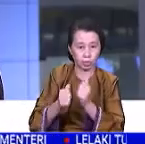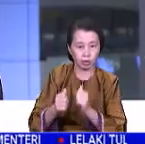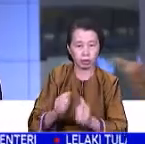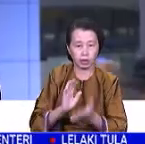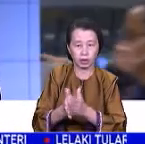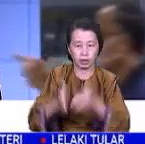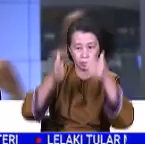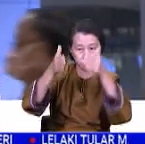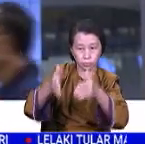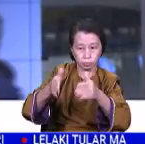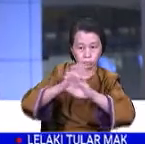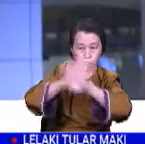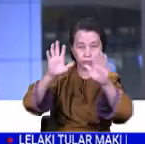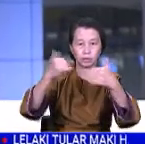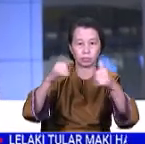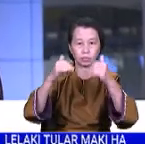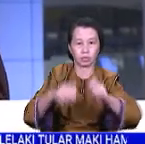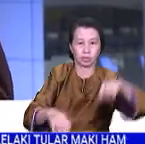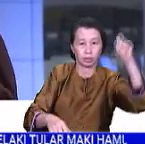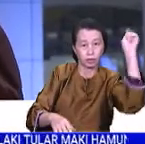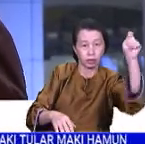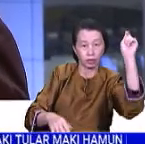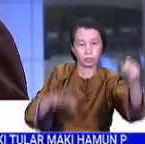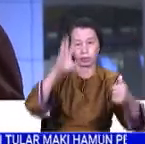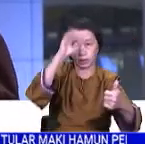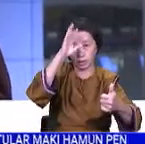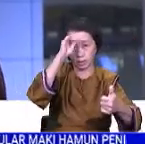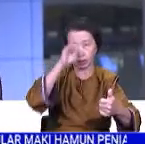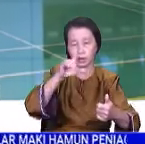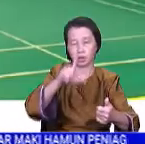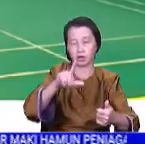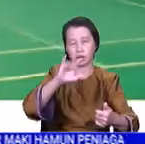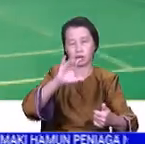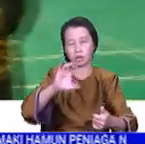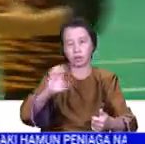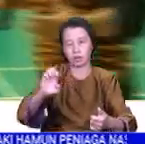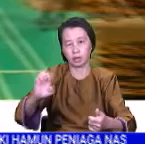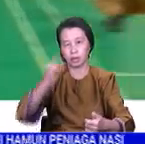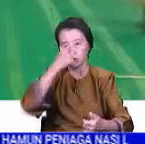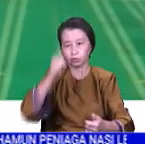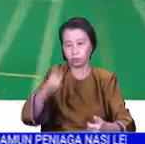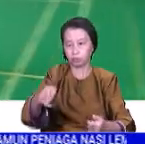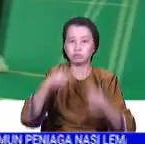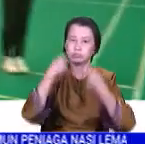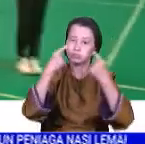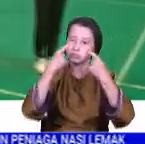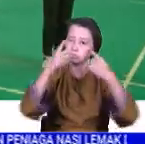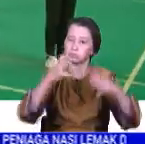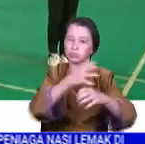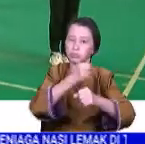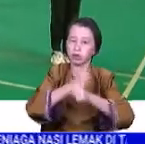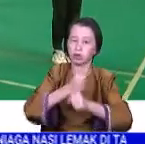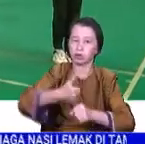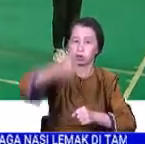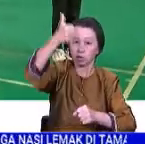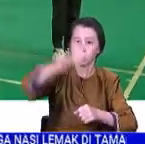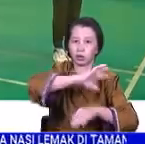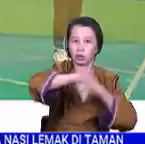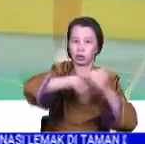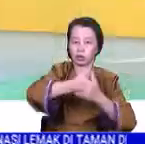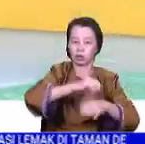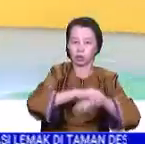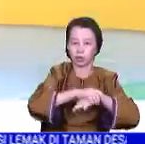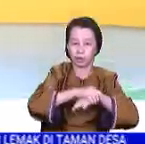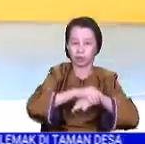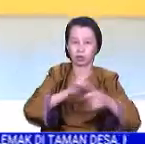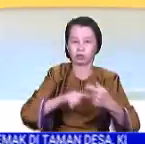tumpuan untuk menyinar adalah pemain badminton perseorangan lelaki Li Zijia berdasarkan kejayaan meraih gelaran juara All England